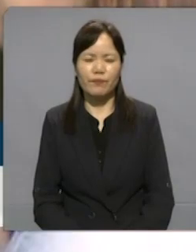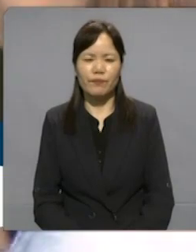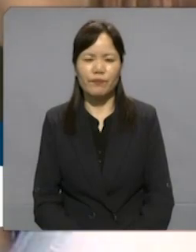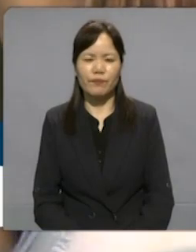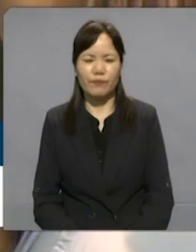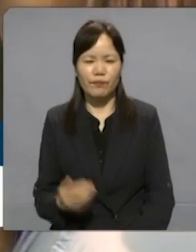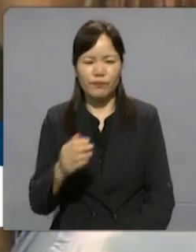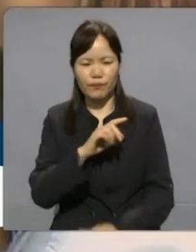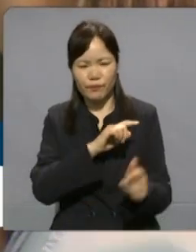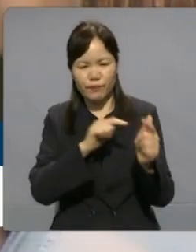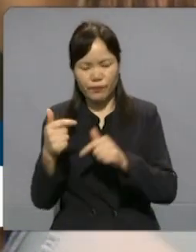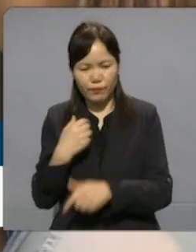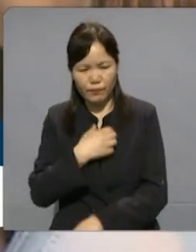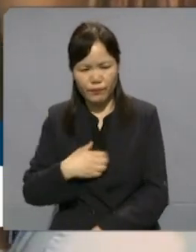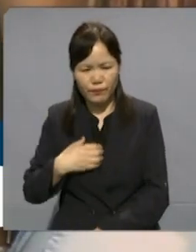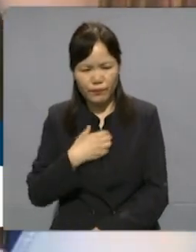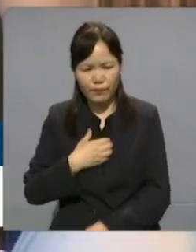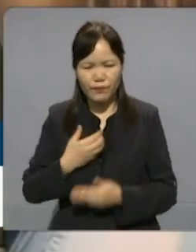여러 가지로